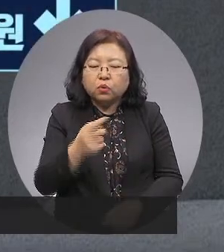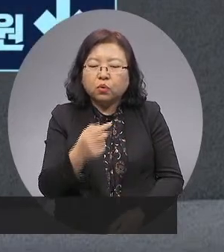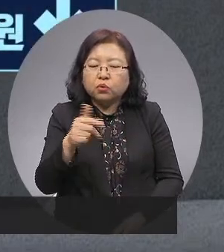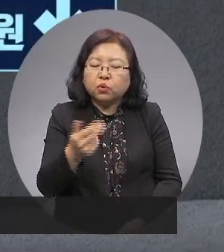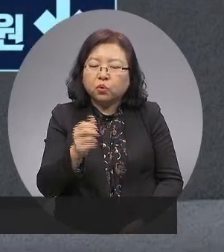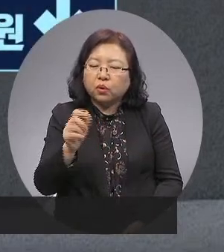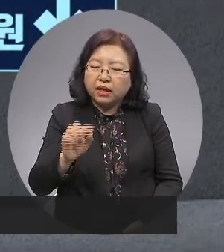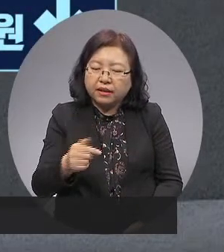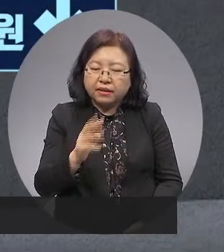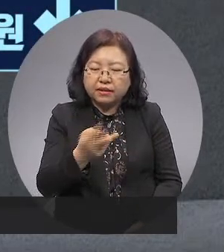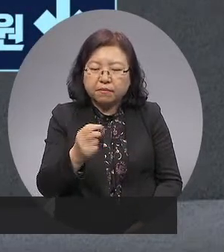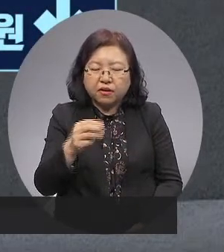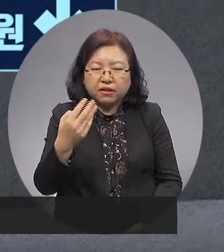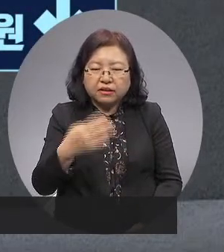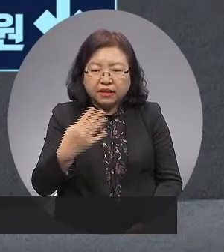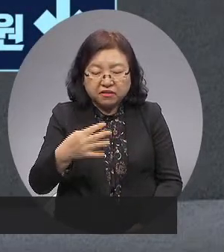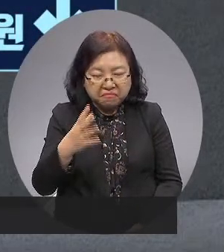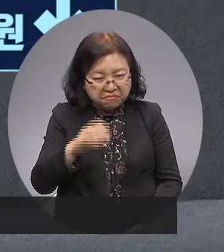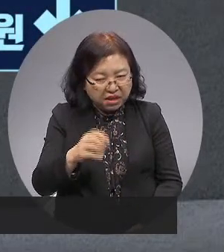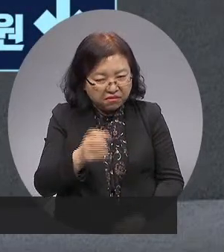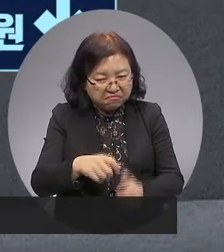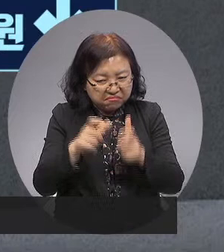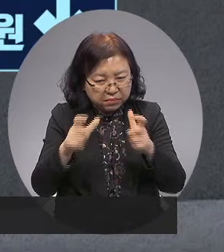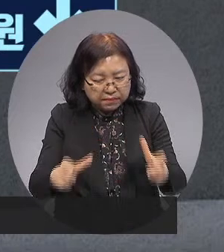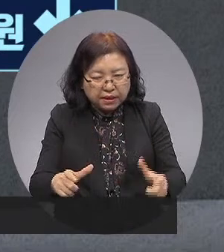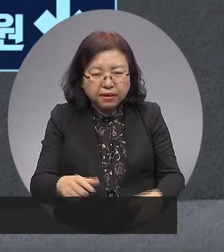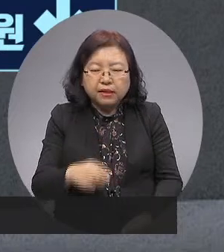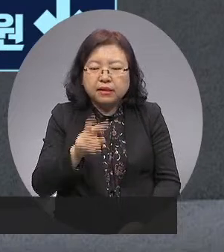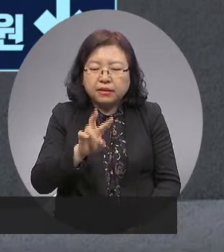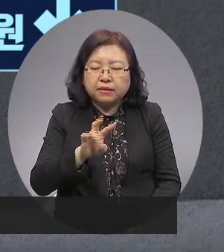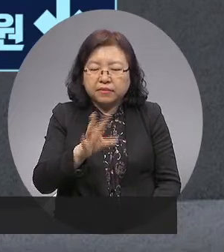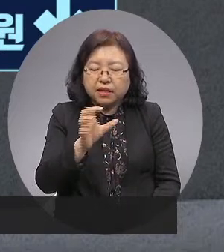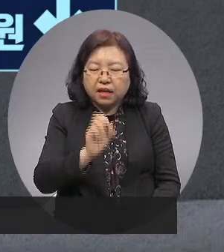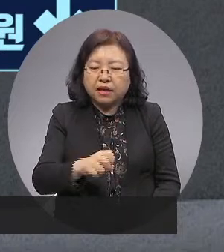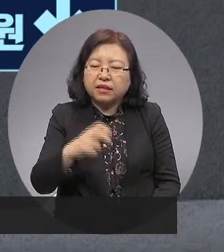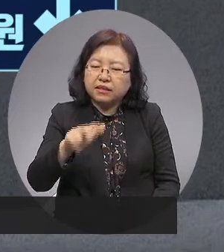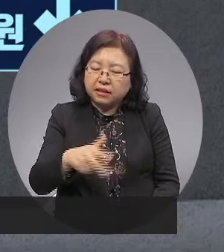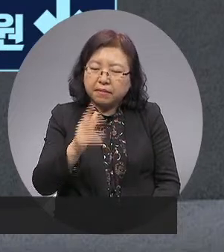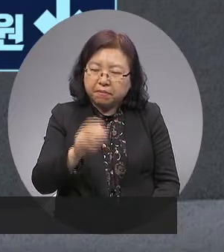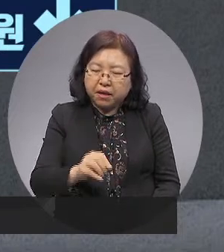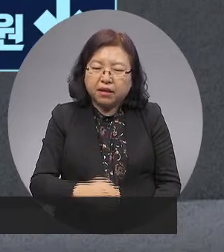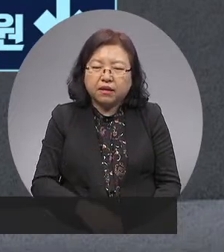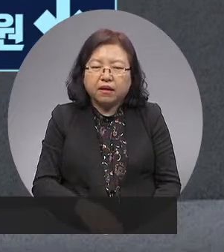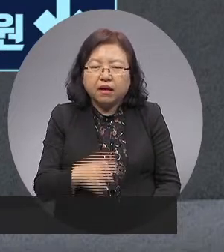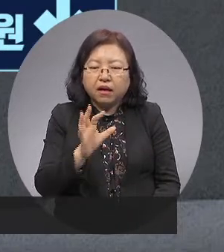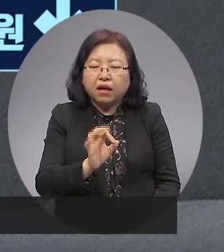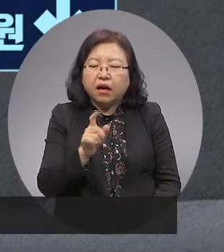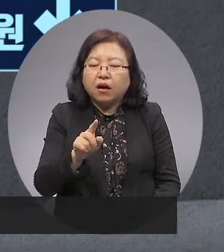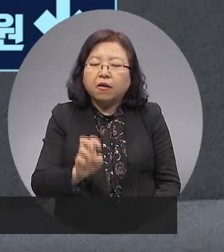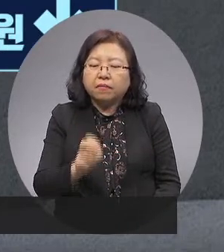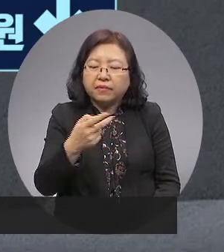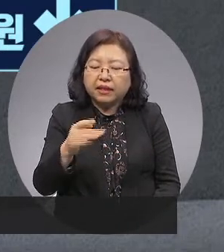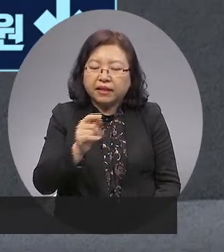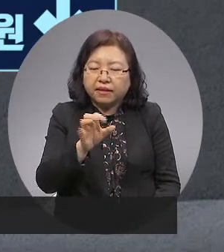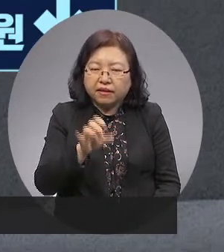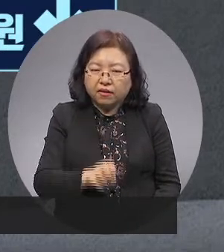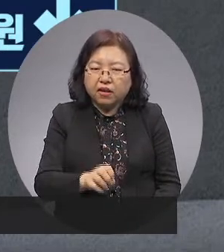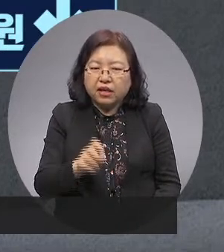의원이 3억 3,994만 원 증가한 24억 701만 원, 엄태영 의원이